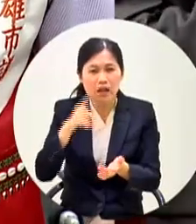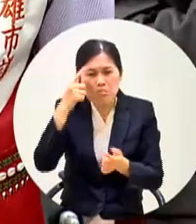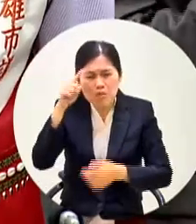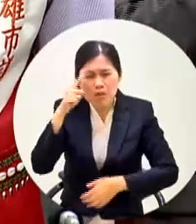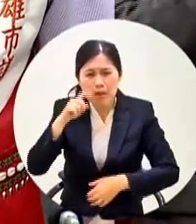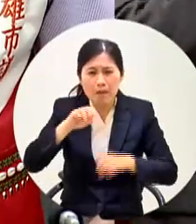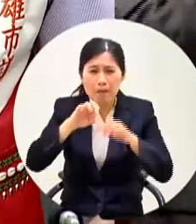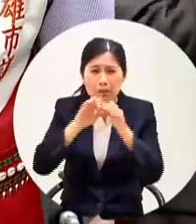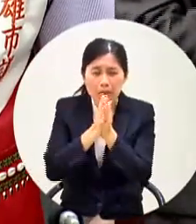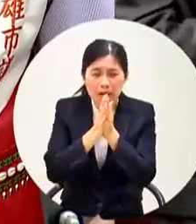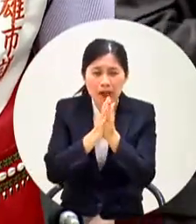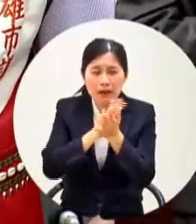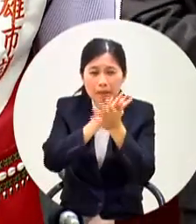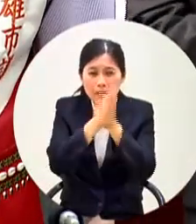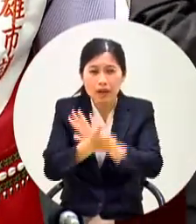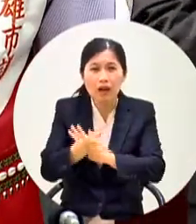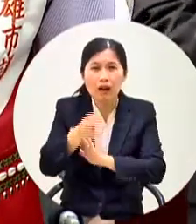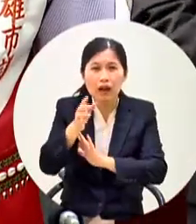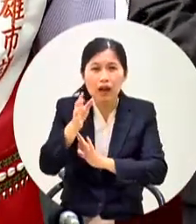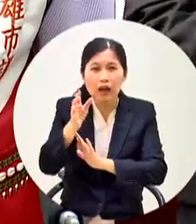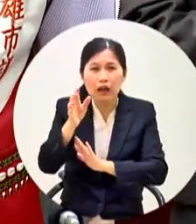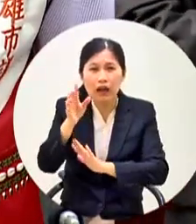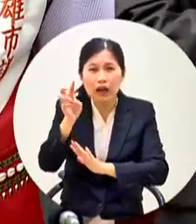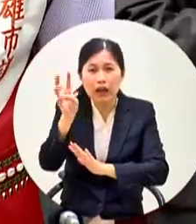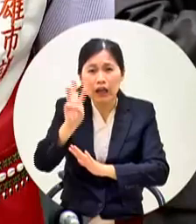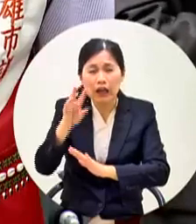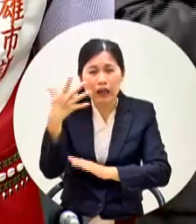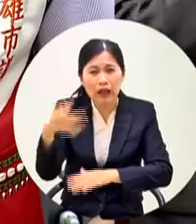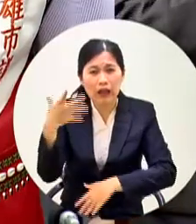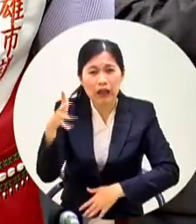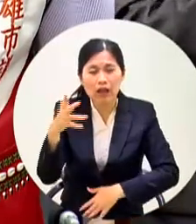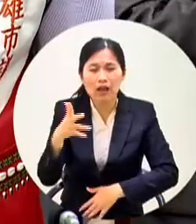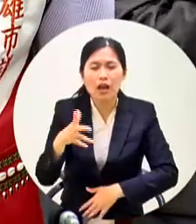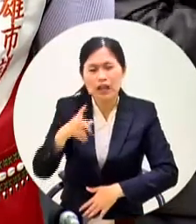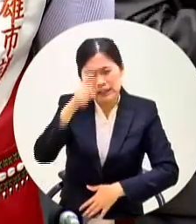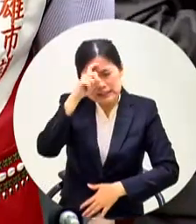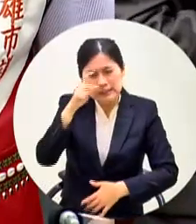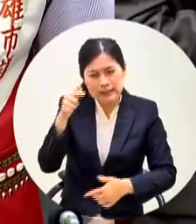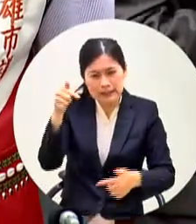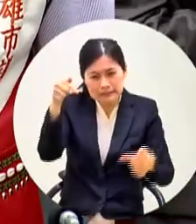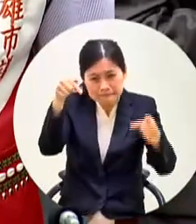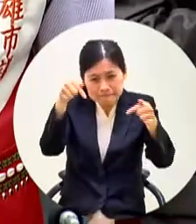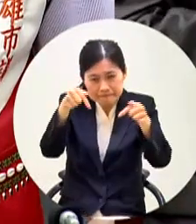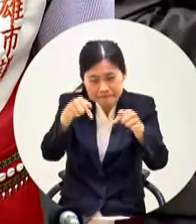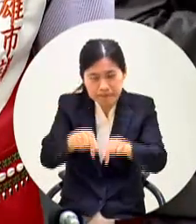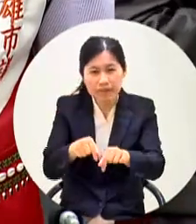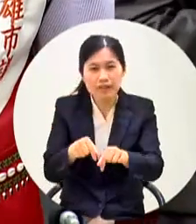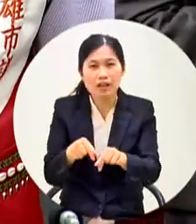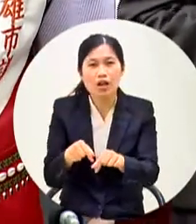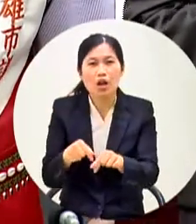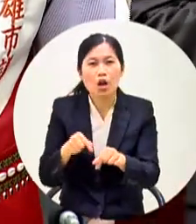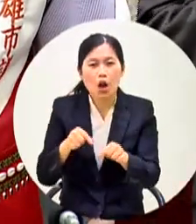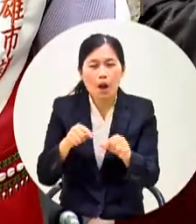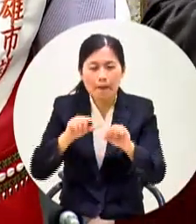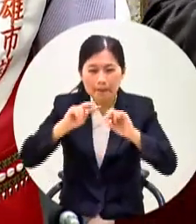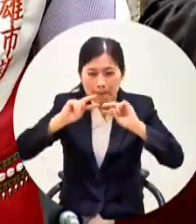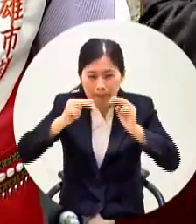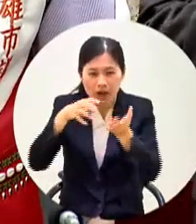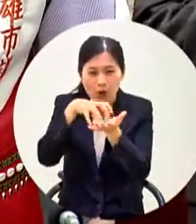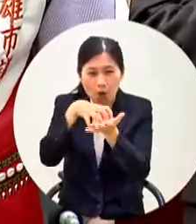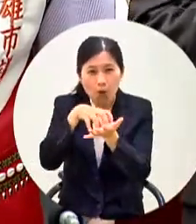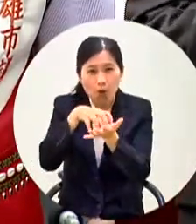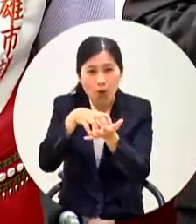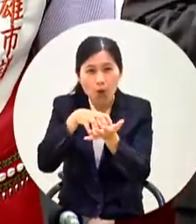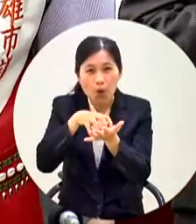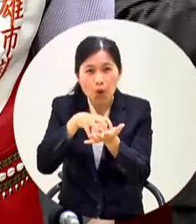果冻会变成水，所以如果让它用一些天然的添加物来变成是凝固式的像是果冻或布丁的方式，这部